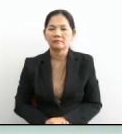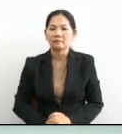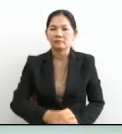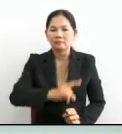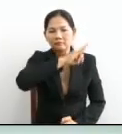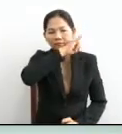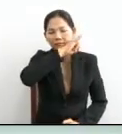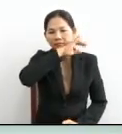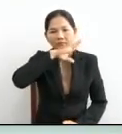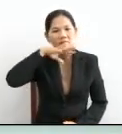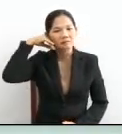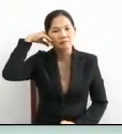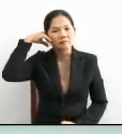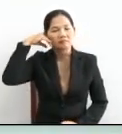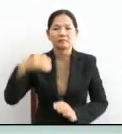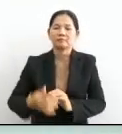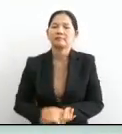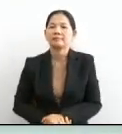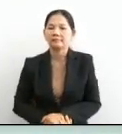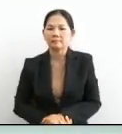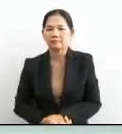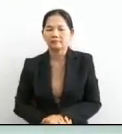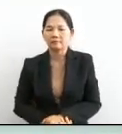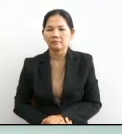xong ngụt